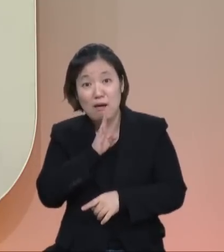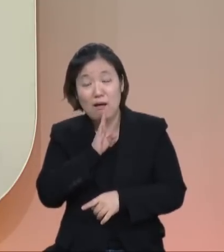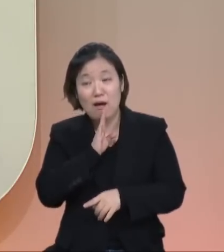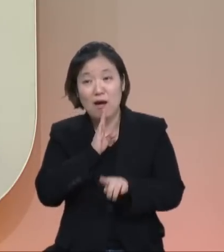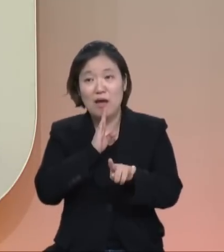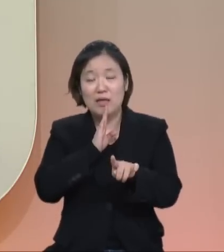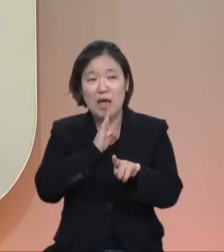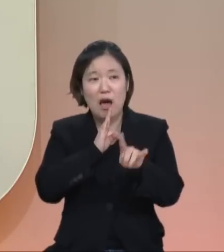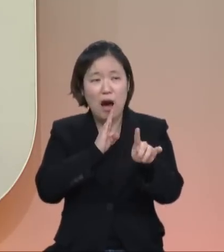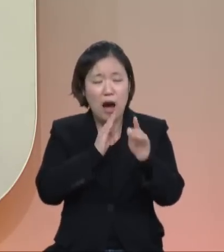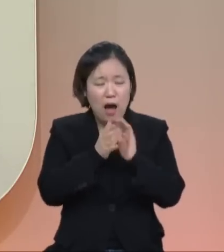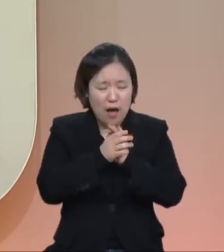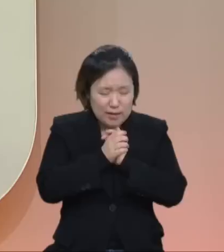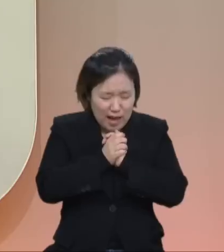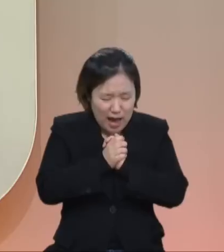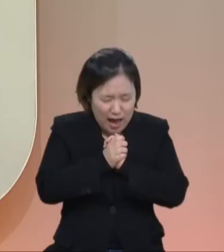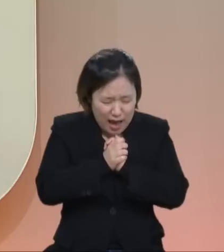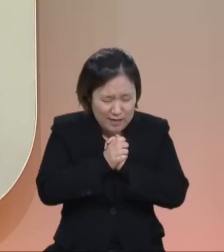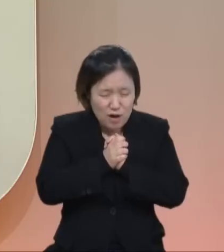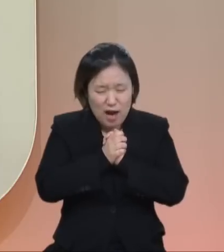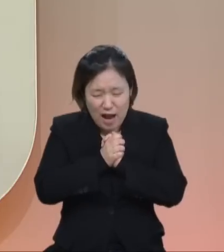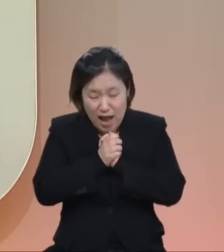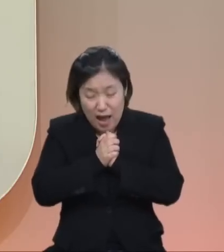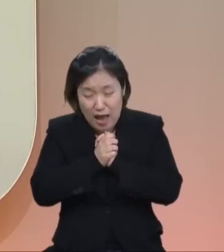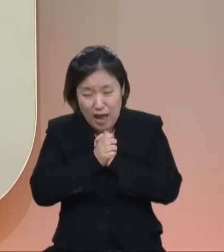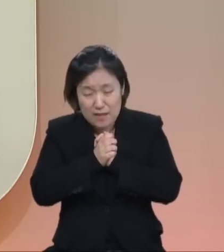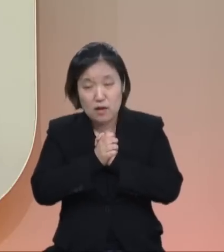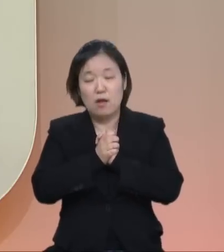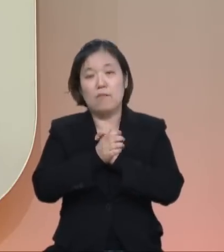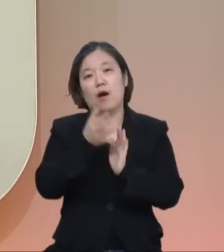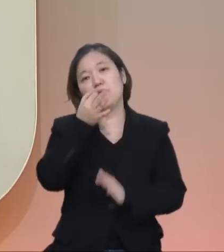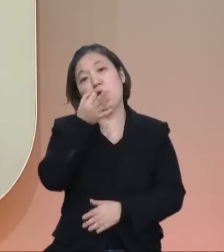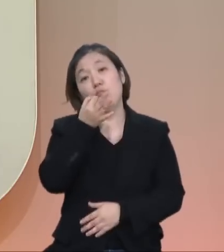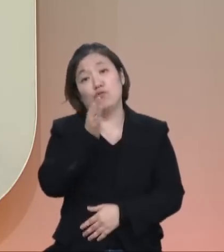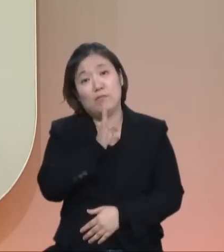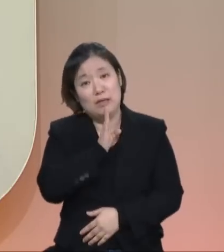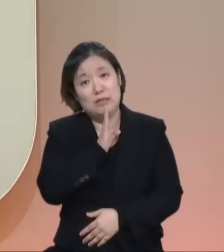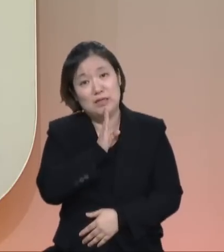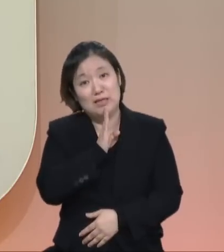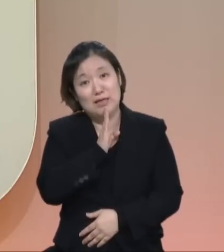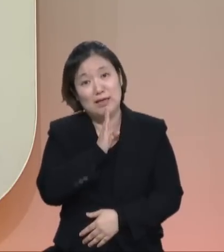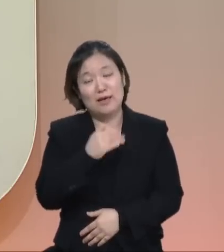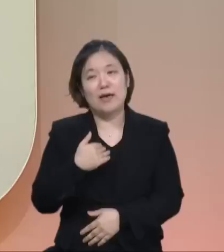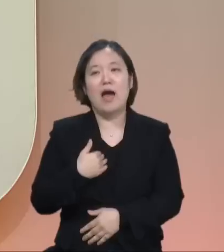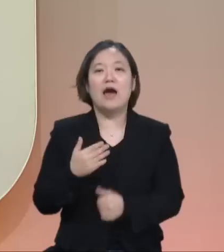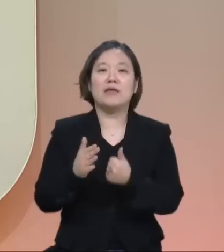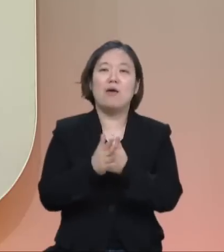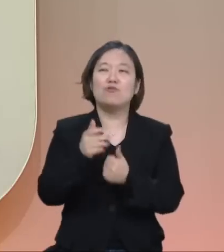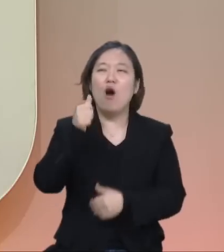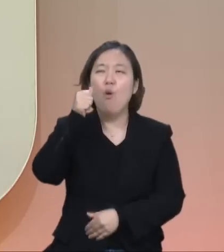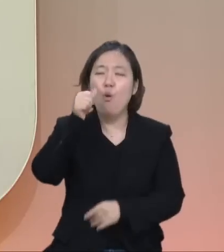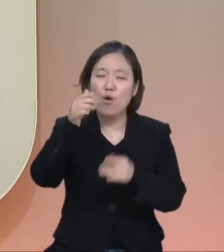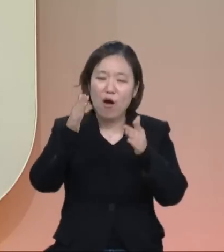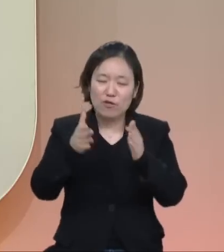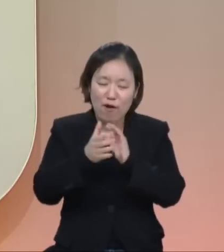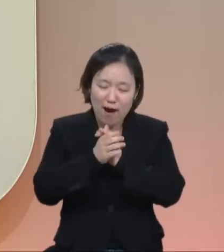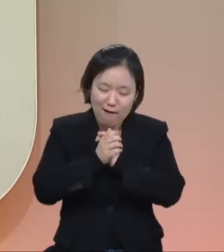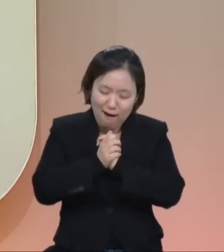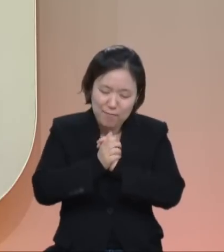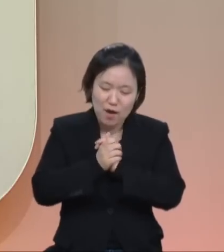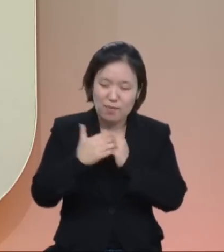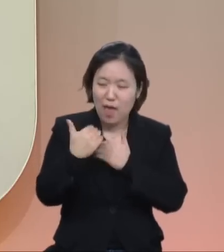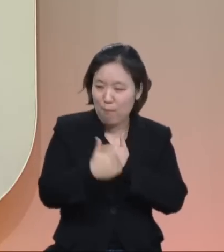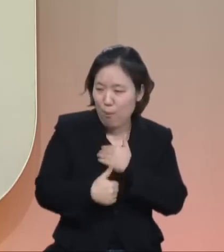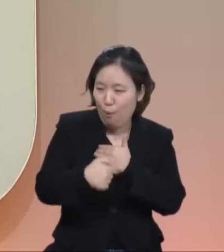염불을 하고 한번 기도를 할 때 더 아무래도 간절한 마음이 나오지 않겠습니까 5개월 동안 정말